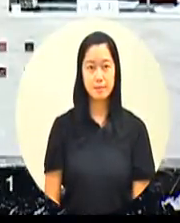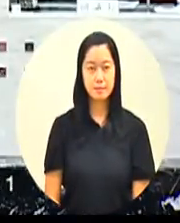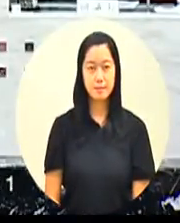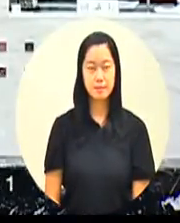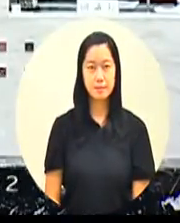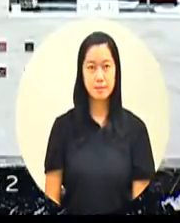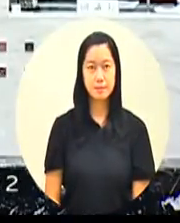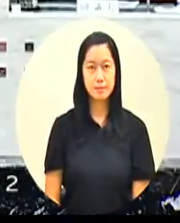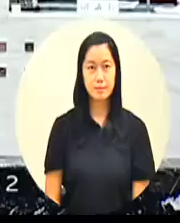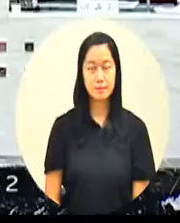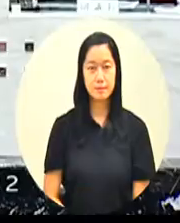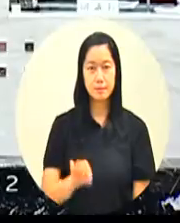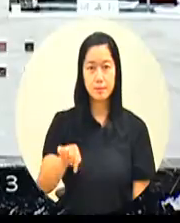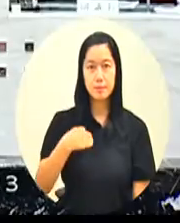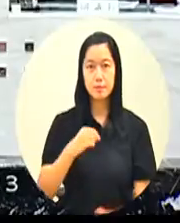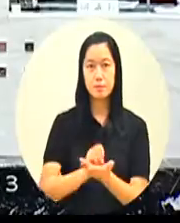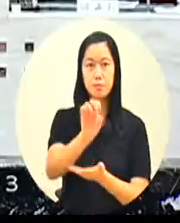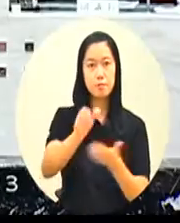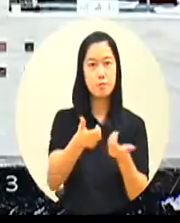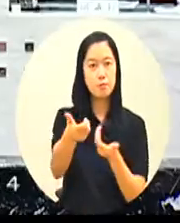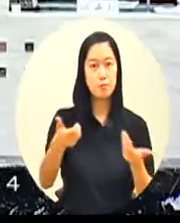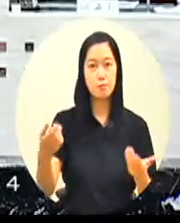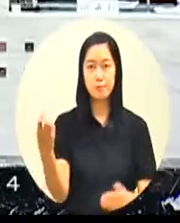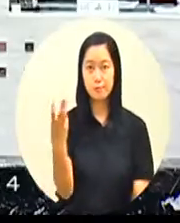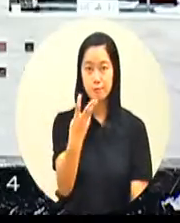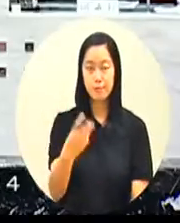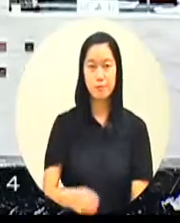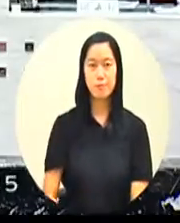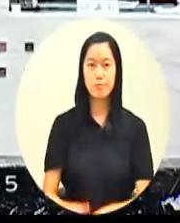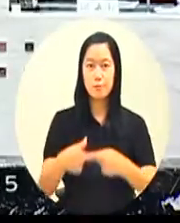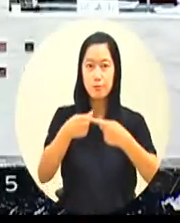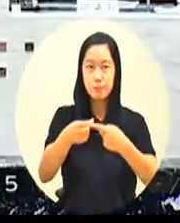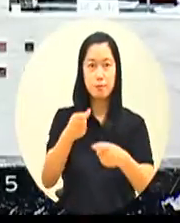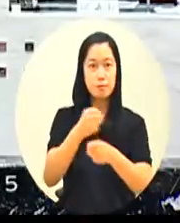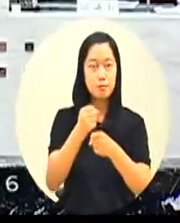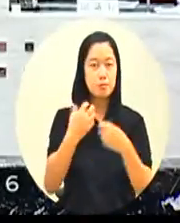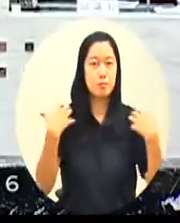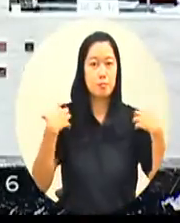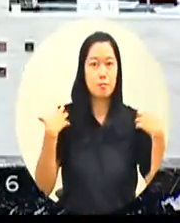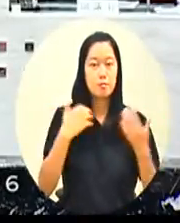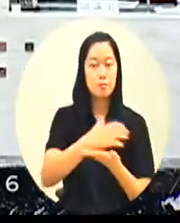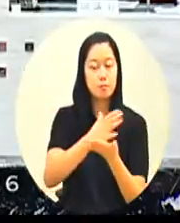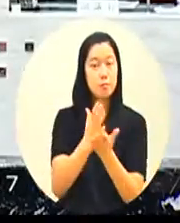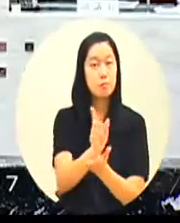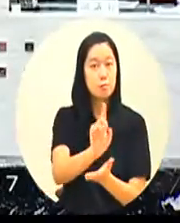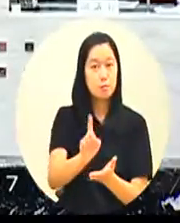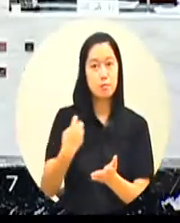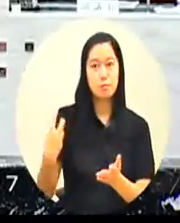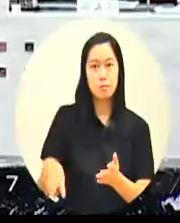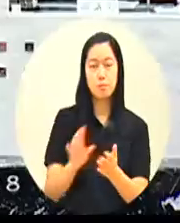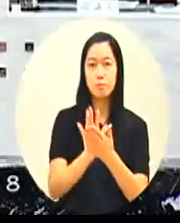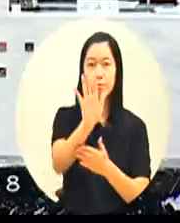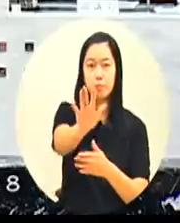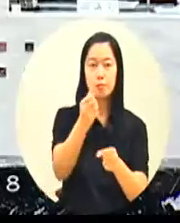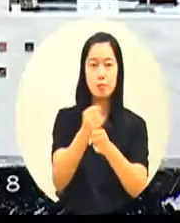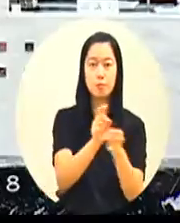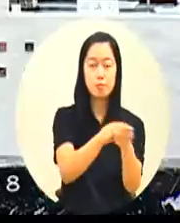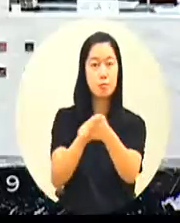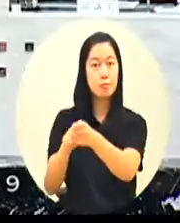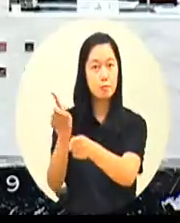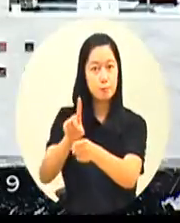这一次报告分成三个部分：重要业务的执行概况，还有未来工作的努力方向，还有结